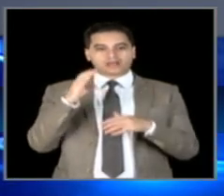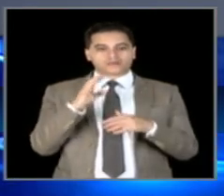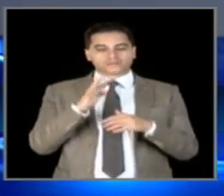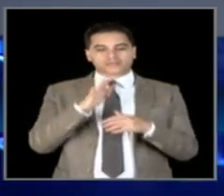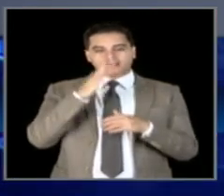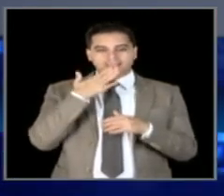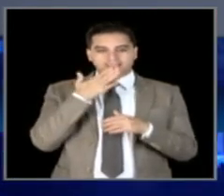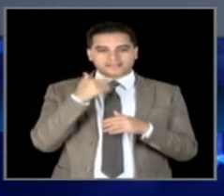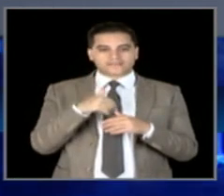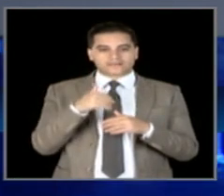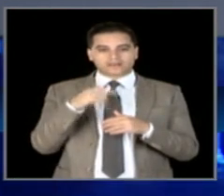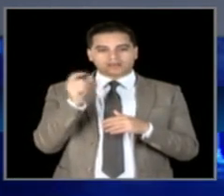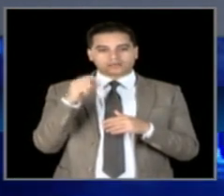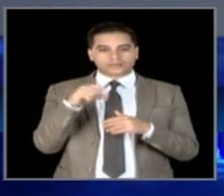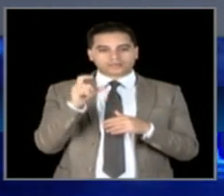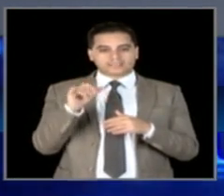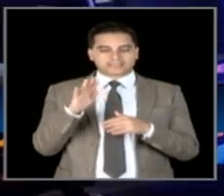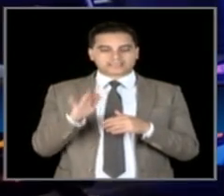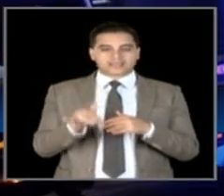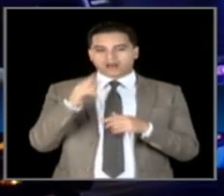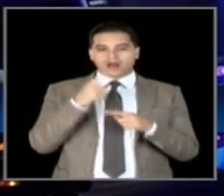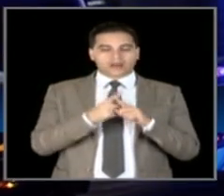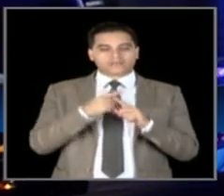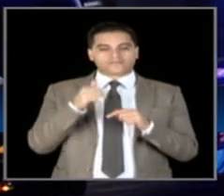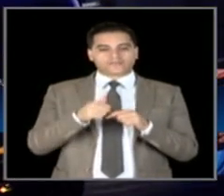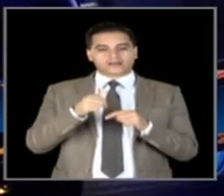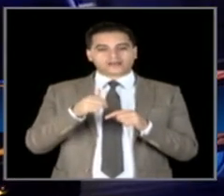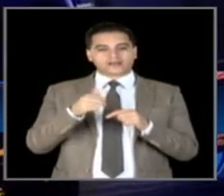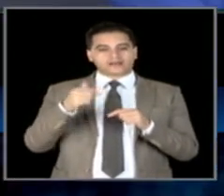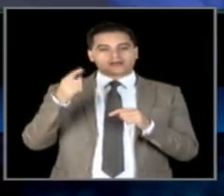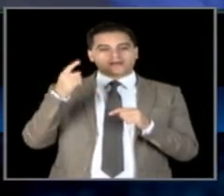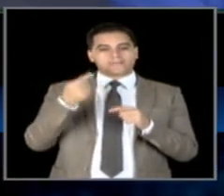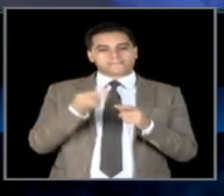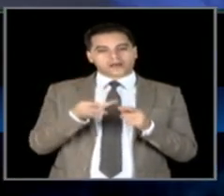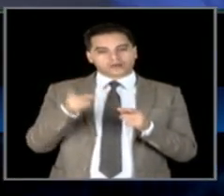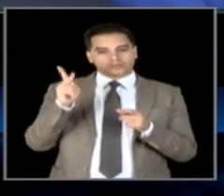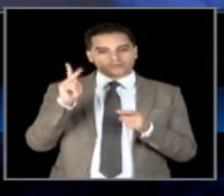تتبع جزيرة لوزون؟ إندونيسيا. غلط. محظوظ هي أغنية الفنان مصري معاصر، فمن هو؟